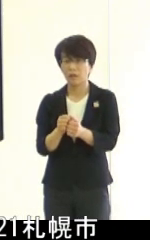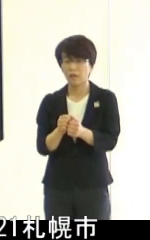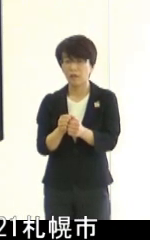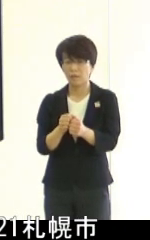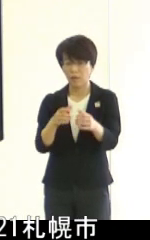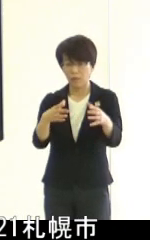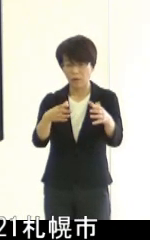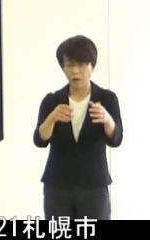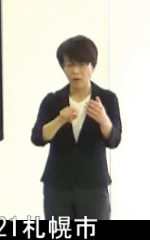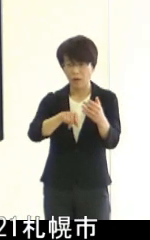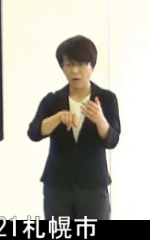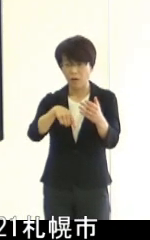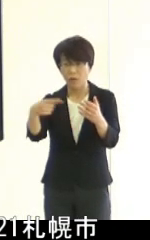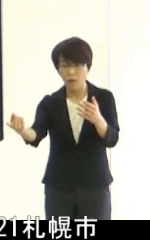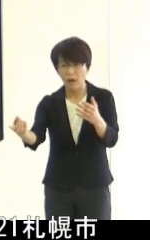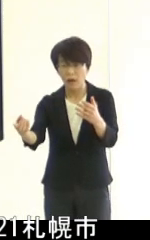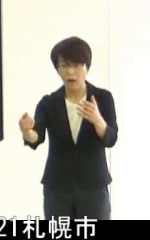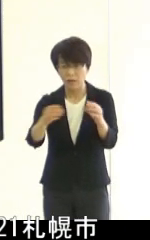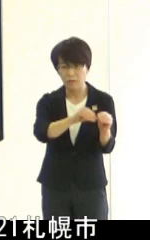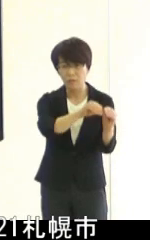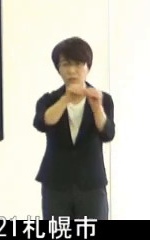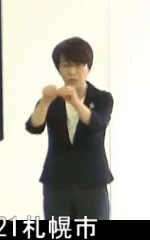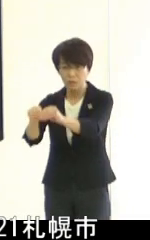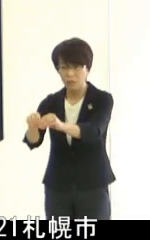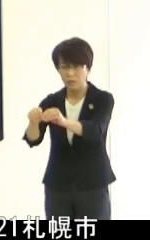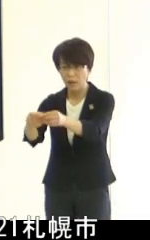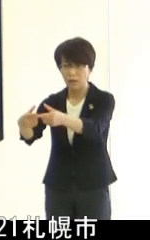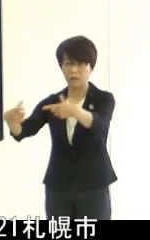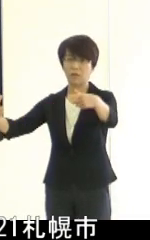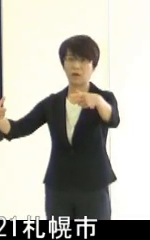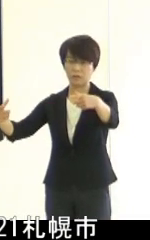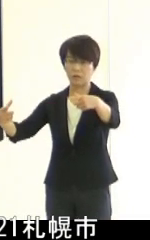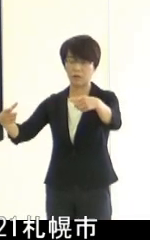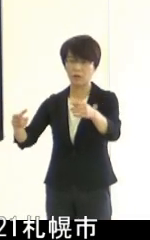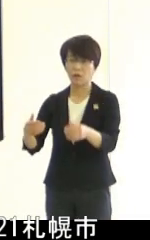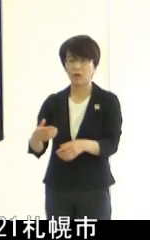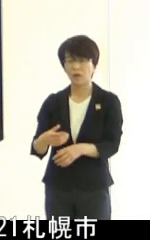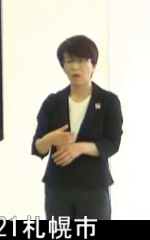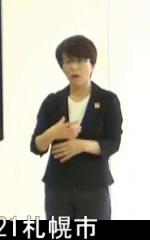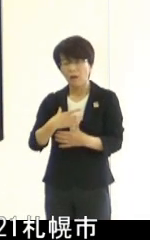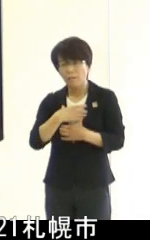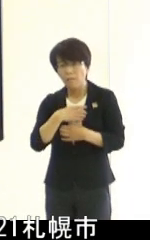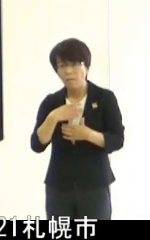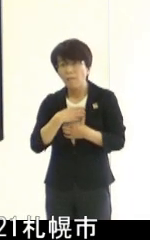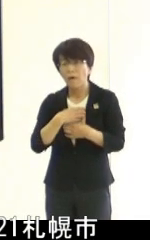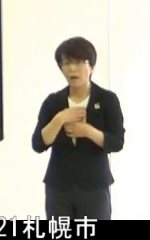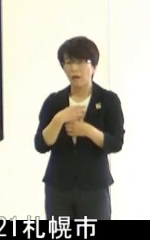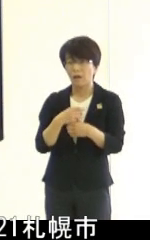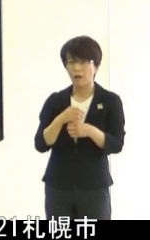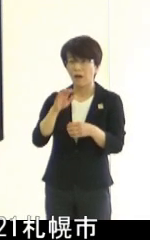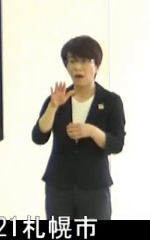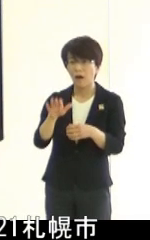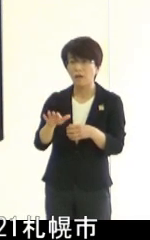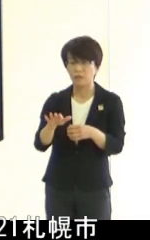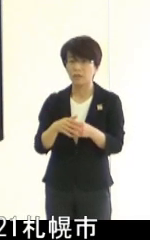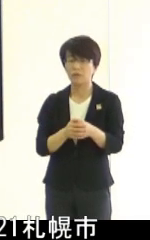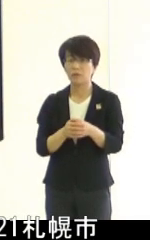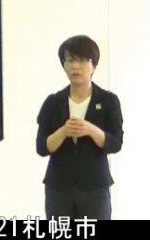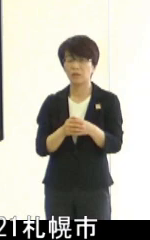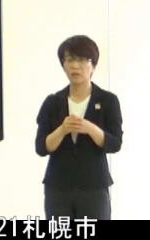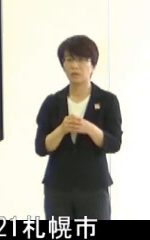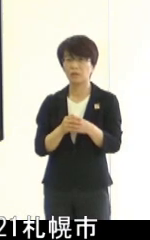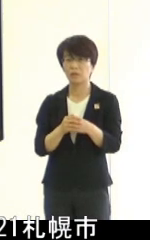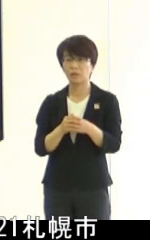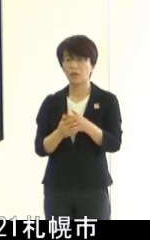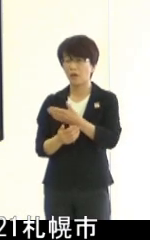にループんに移っていってやっぱり感染が広がっていく可能性が非常に高いということでございますので